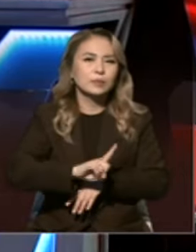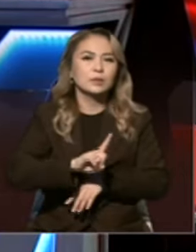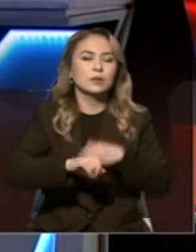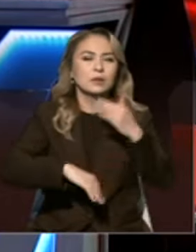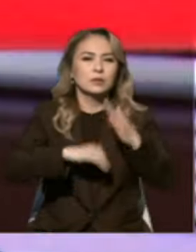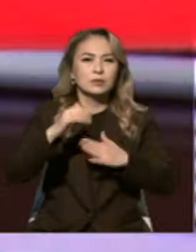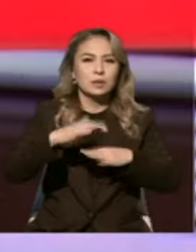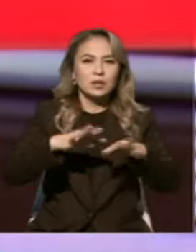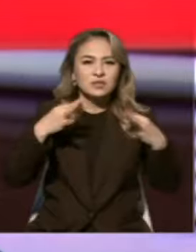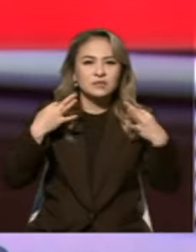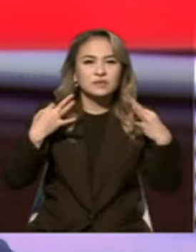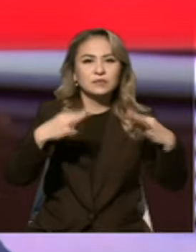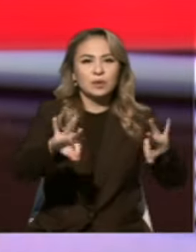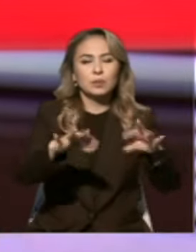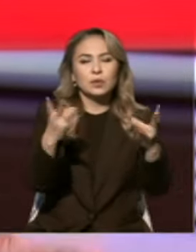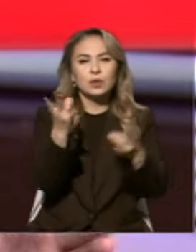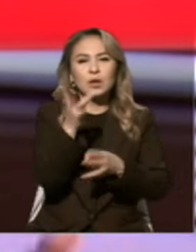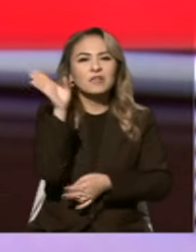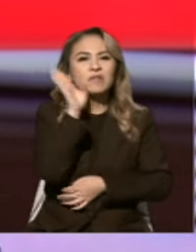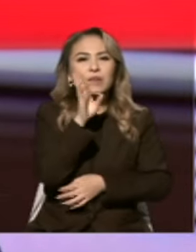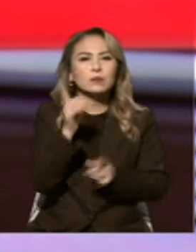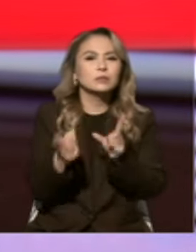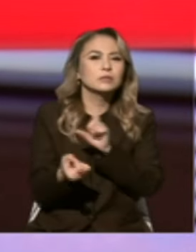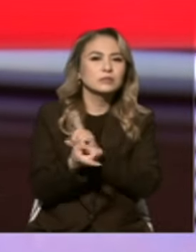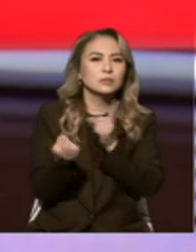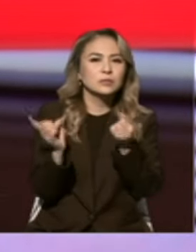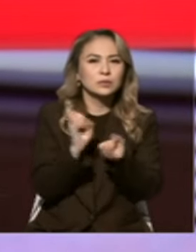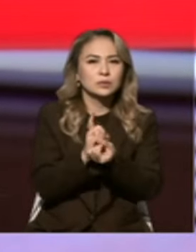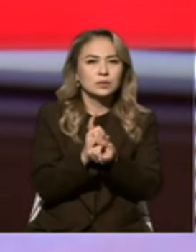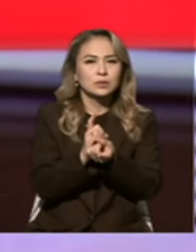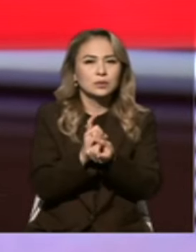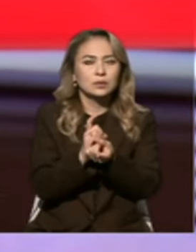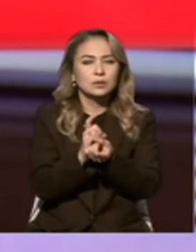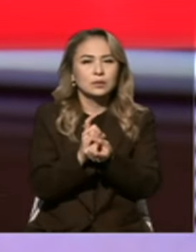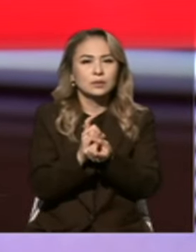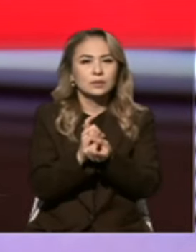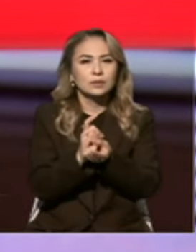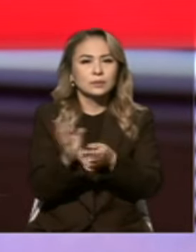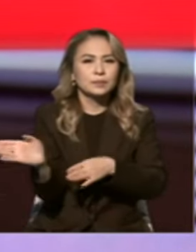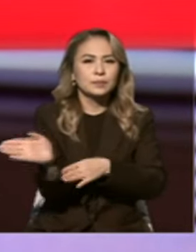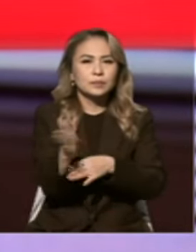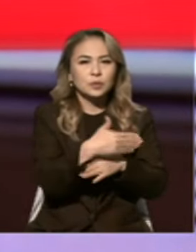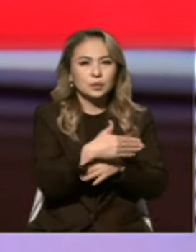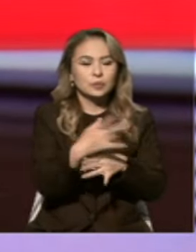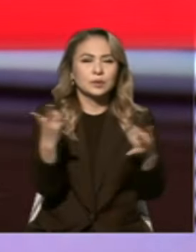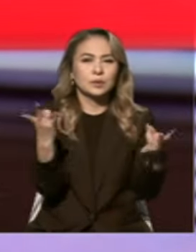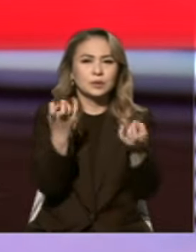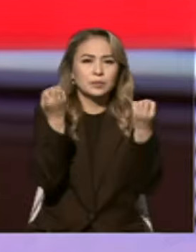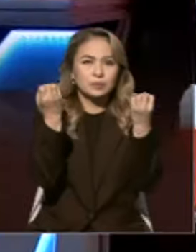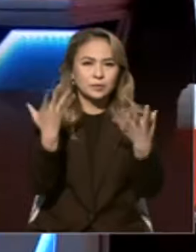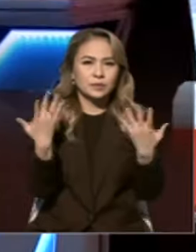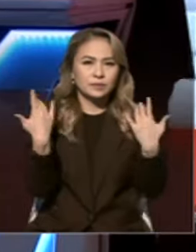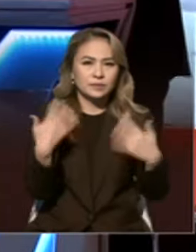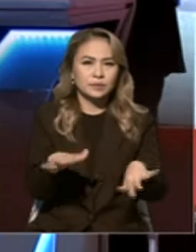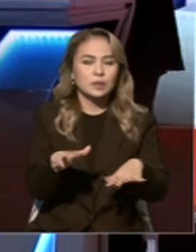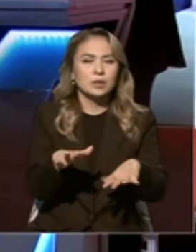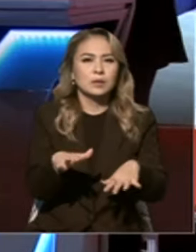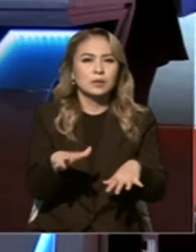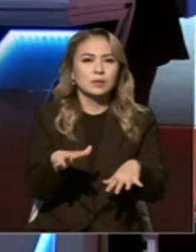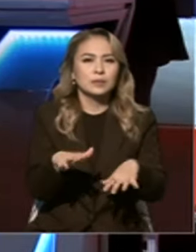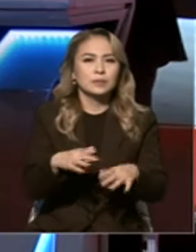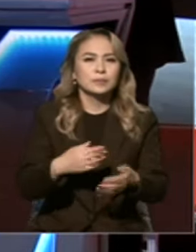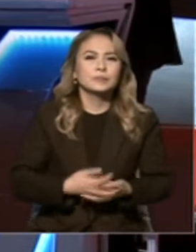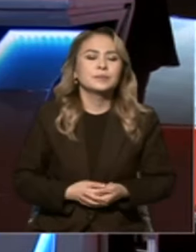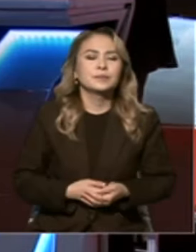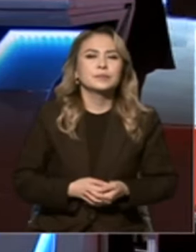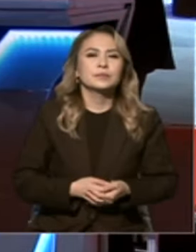көлдерге еркіндік беру керек. Керісінше олардың арналарын тазалап өтуіміз керек. Бұру керек көлдерді. Егер келетін болса жаңағыдай міне арналарын тазалап, енді